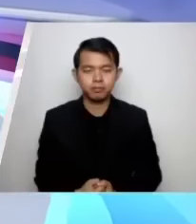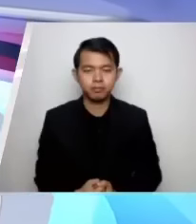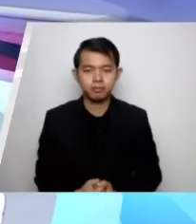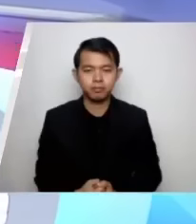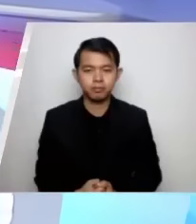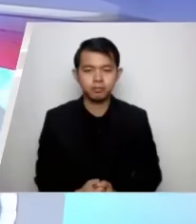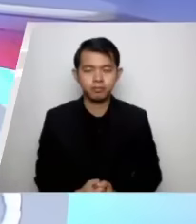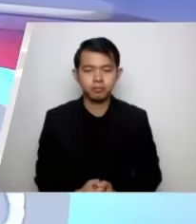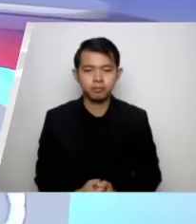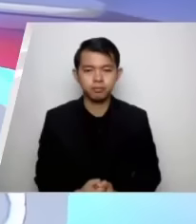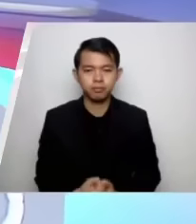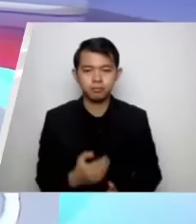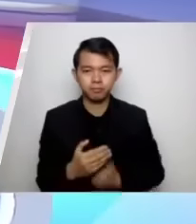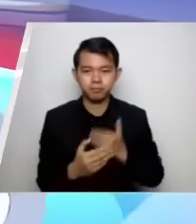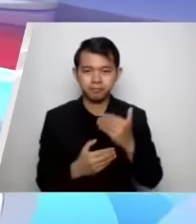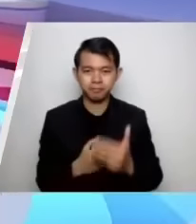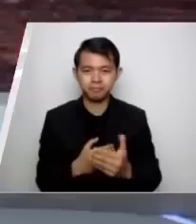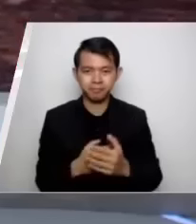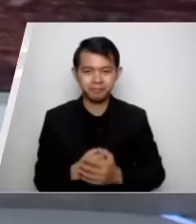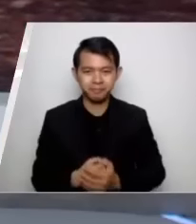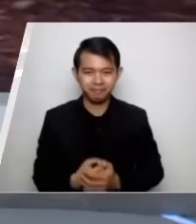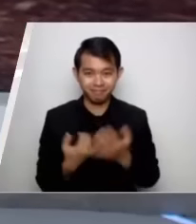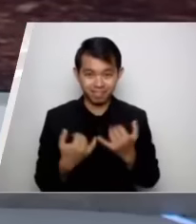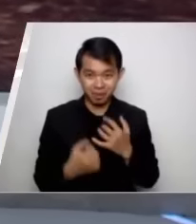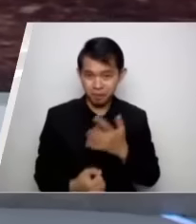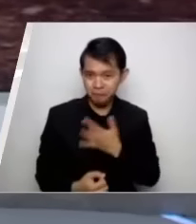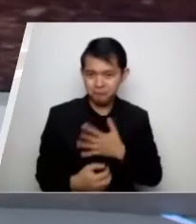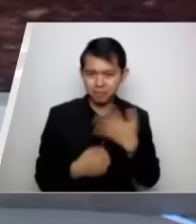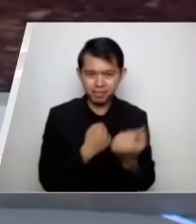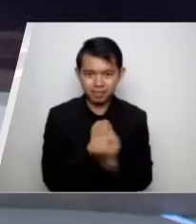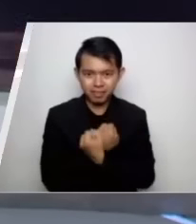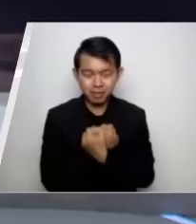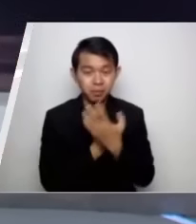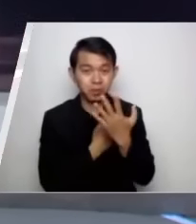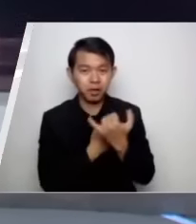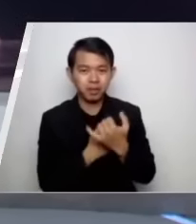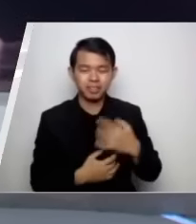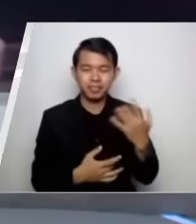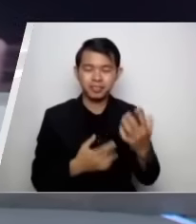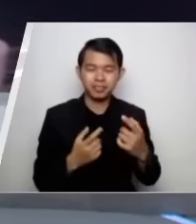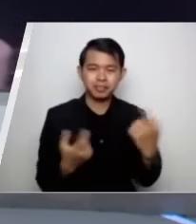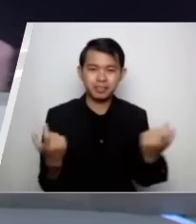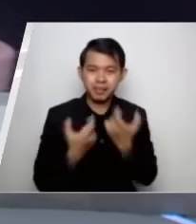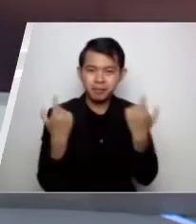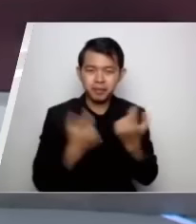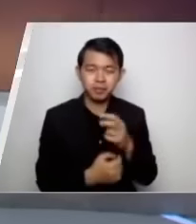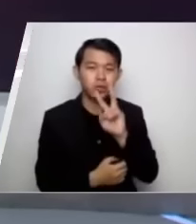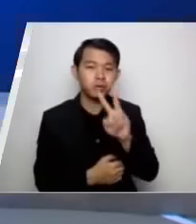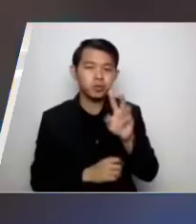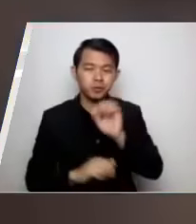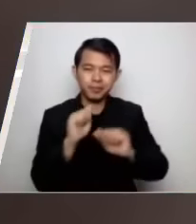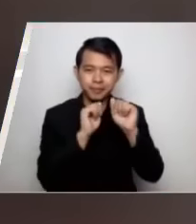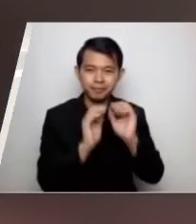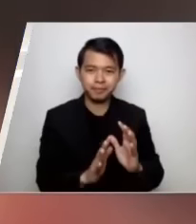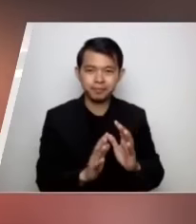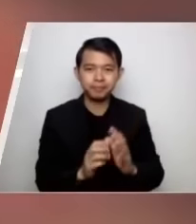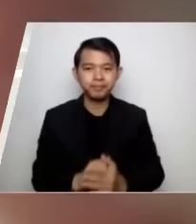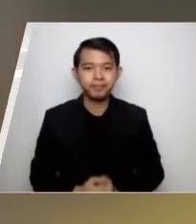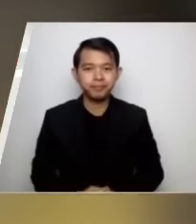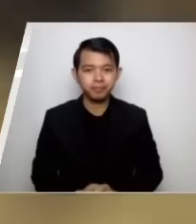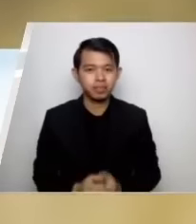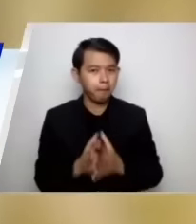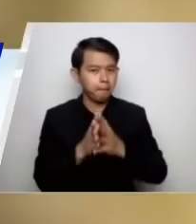Love is in the air. Sa gitna po yan, birthday celebration ng dalawang Sparkle Stars. Pink Roses ang salubong sa birthday ni Gabby